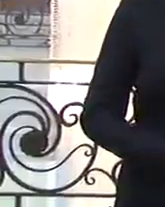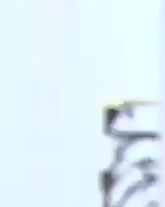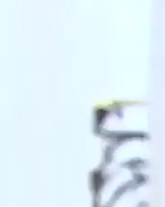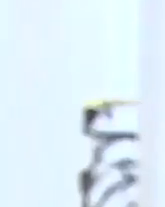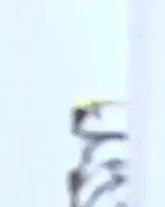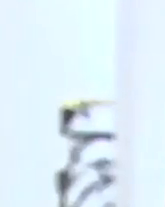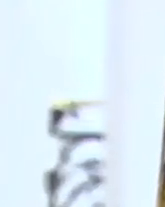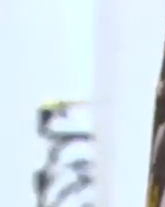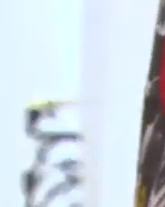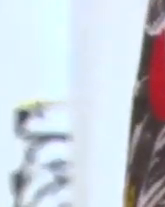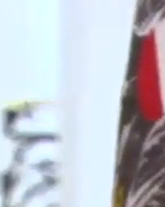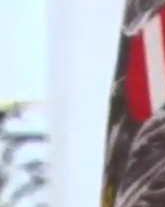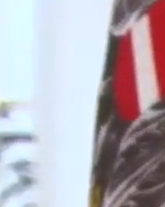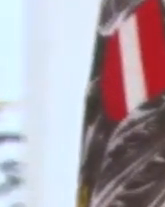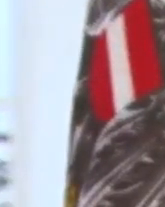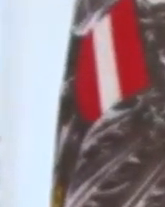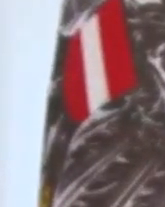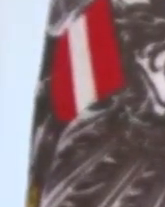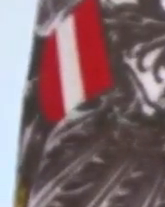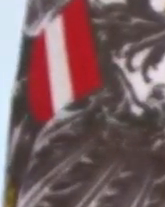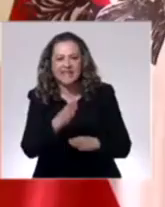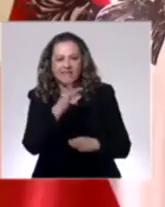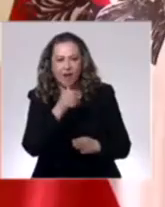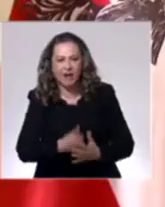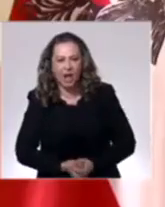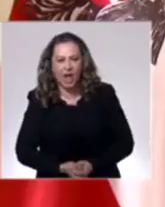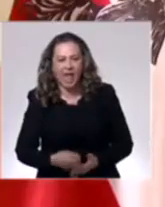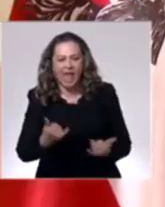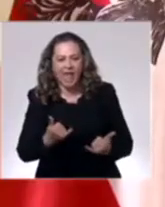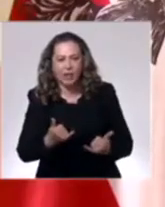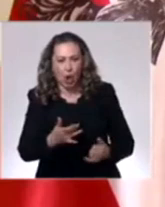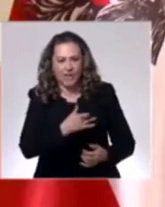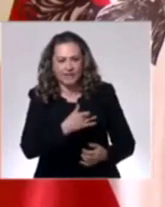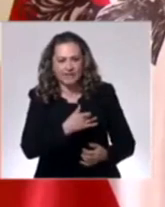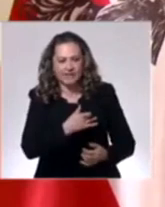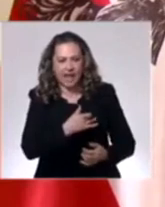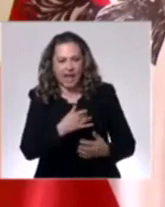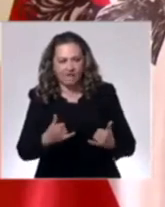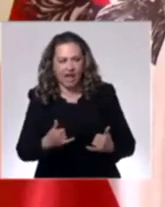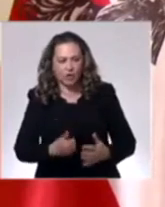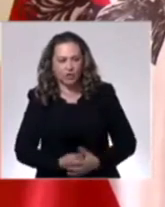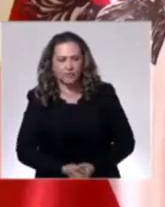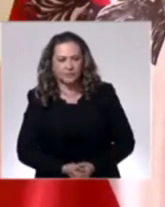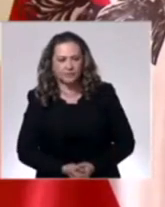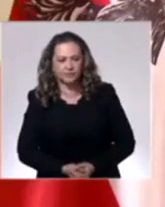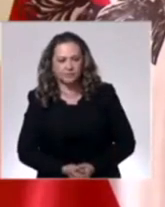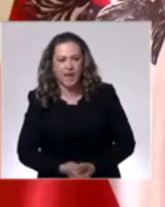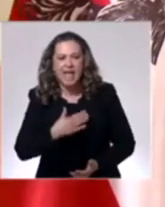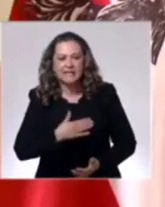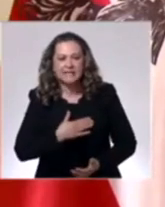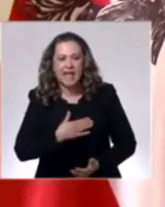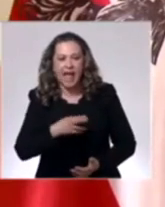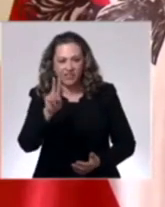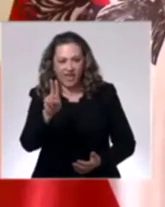место е во Европската унија. Северна Македонија е во срцето на Балканот. Сакам